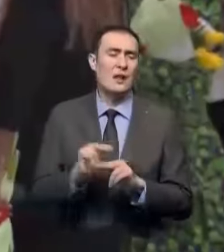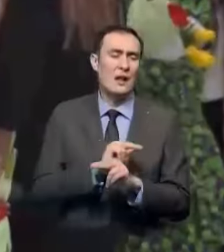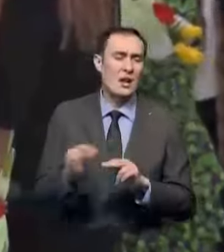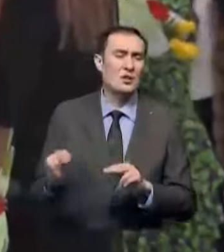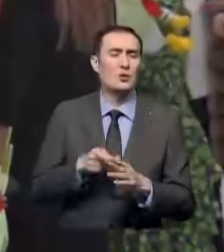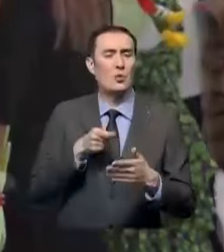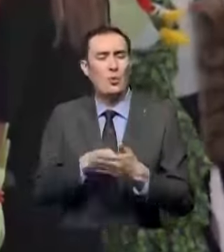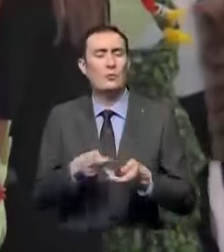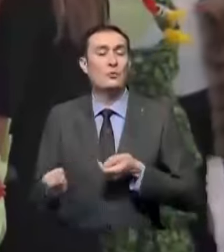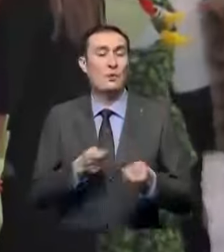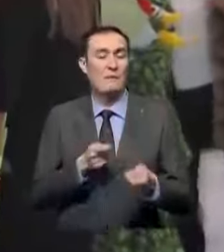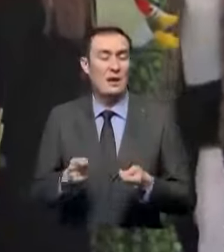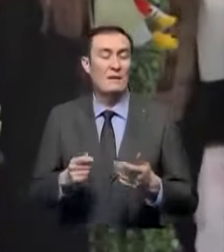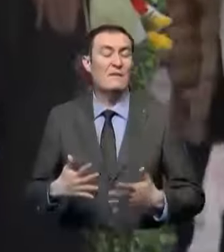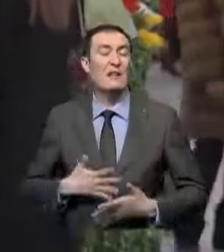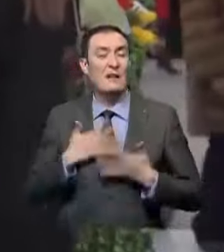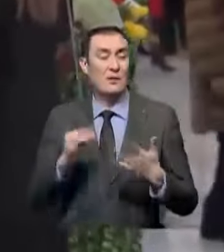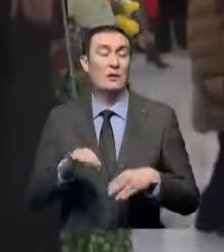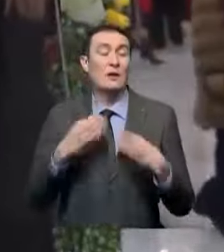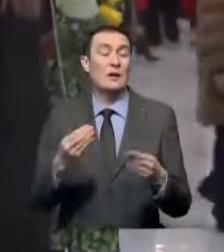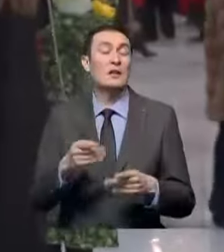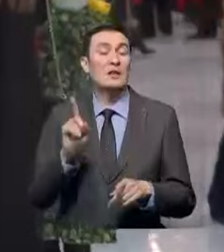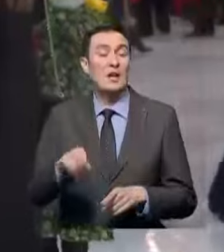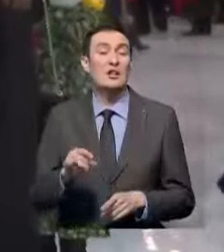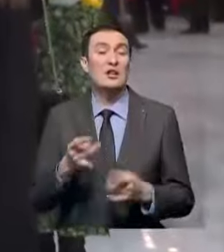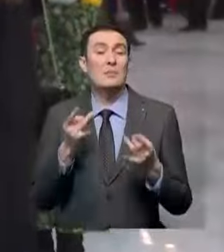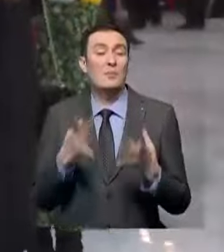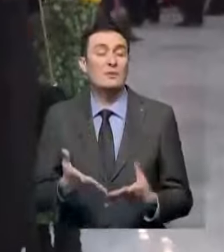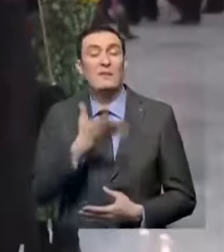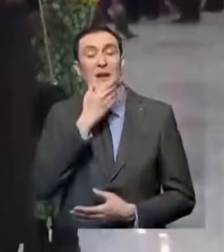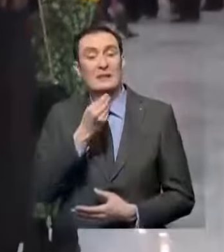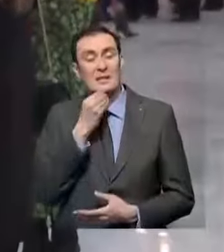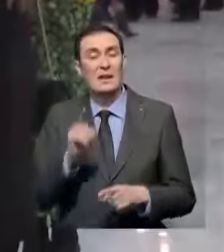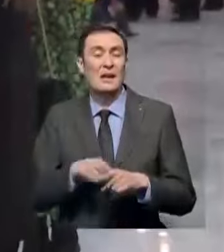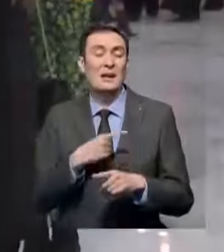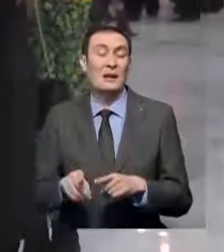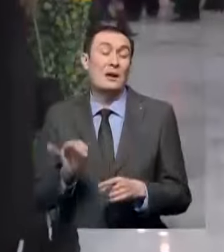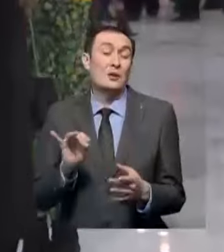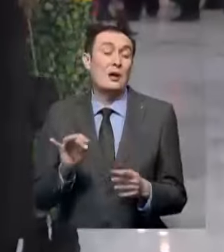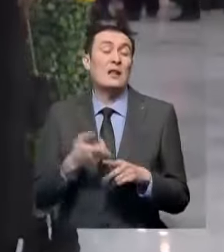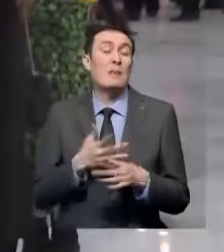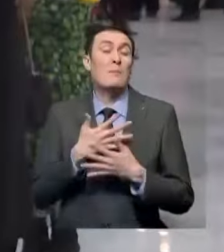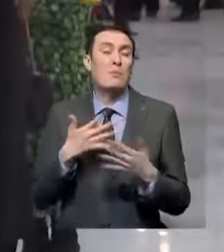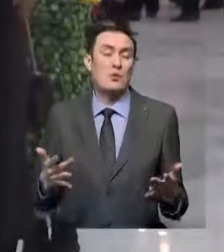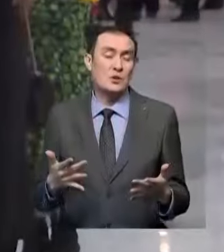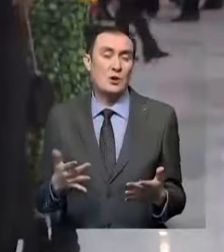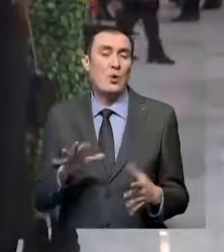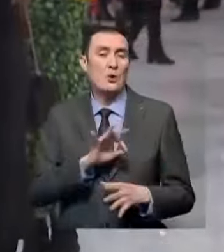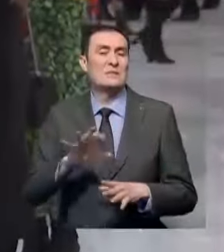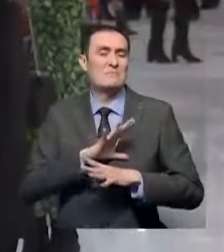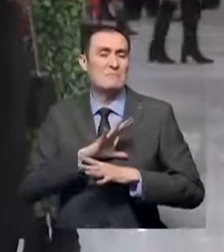кормят, управляют, вдохновляют. И здесь даже дело не в красоте или грации. Это больше про смелость и активную